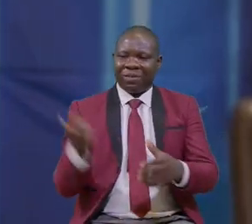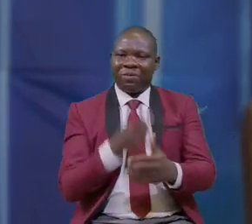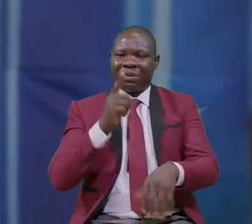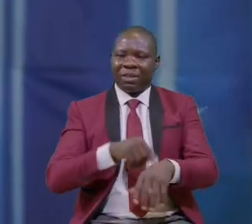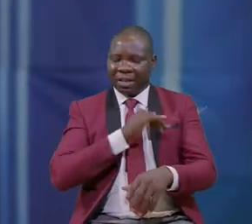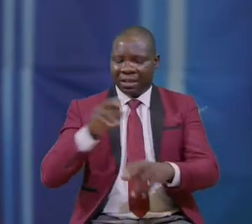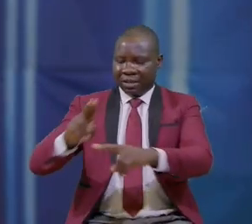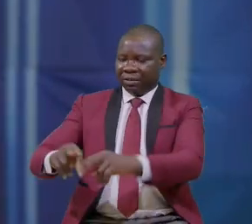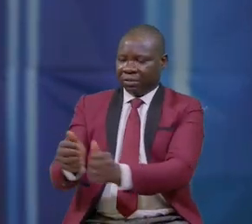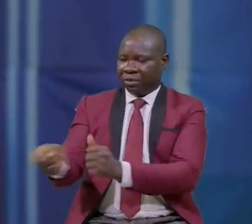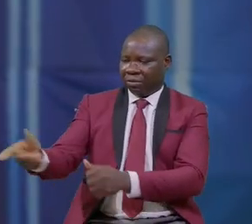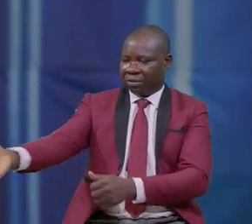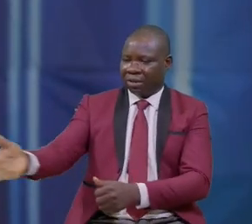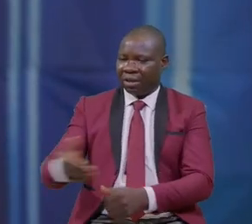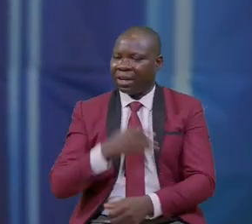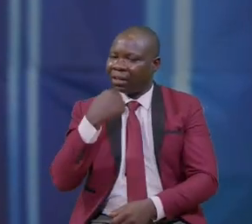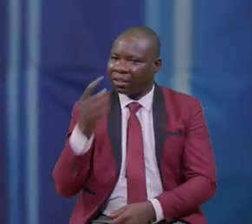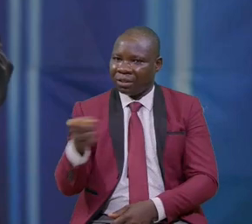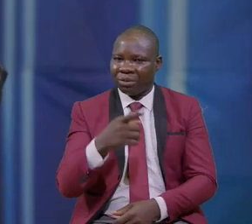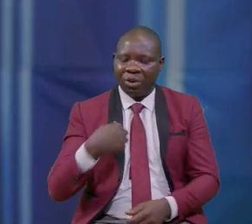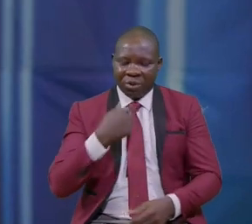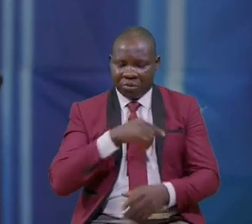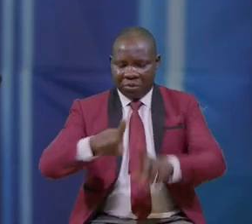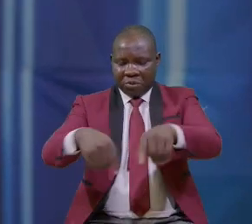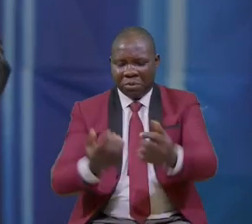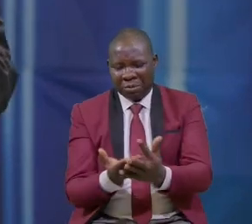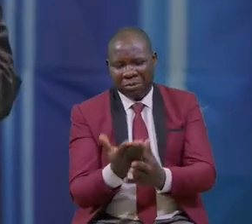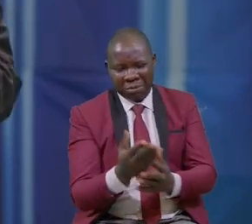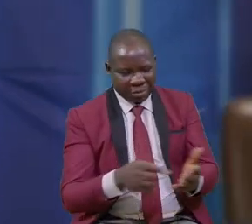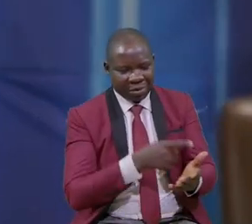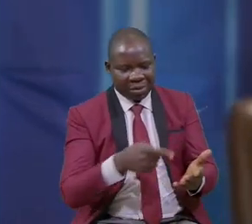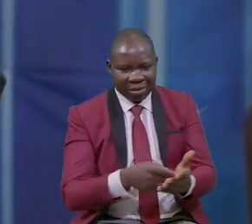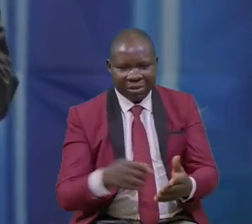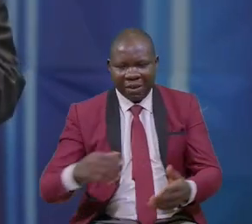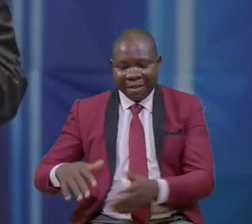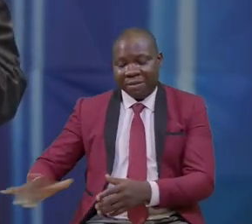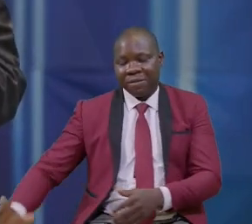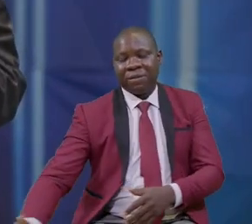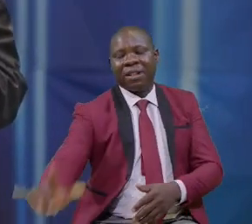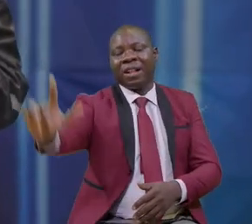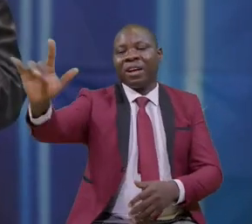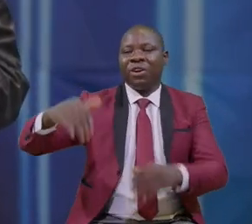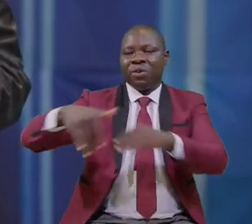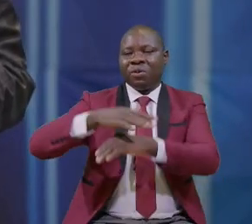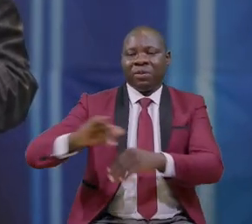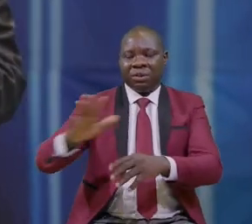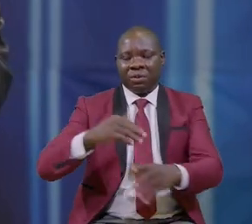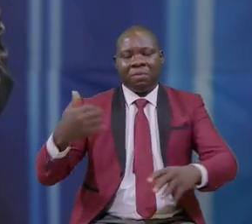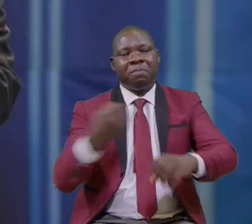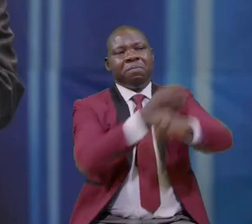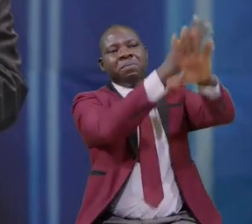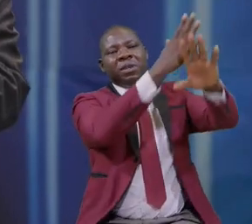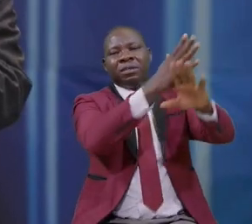à côté de toi. Et il te dit, oh, nous allons passer par là. Et nous allons survoler tes